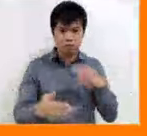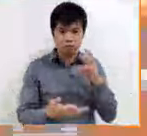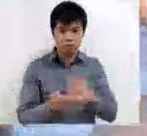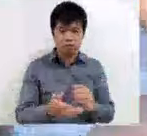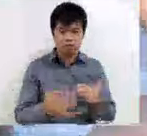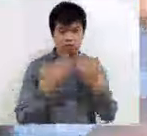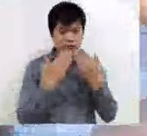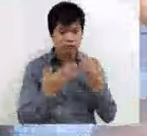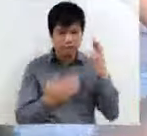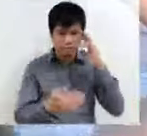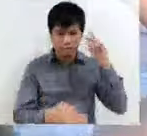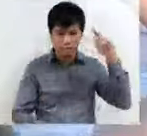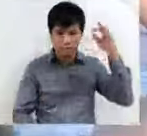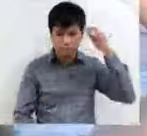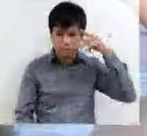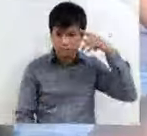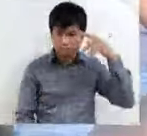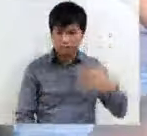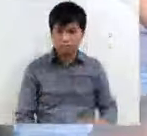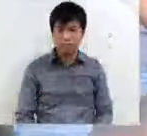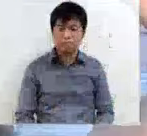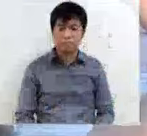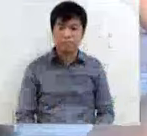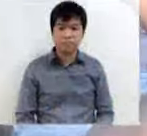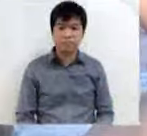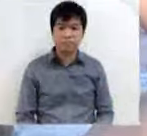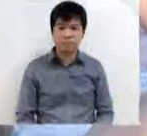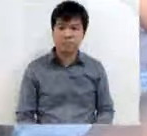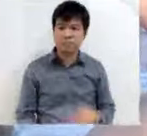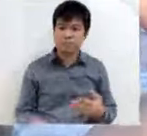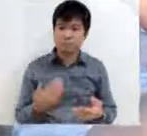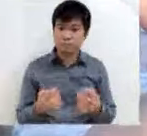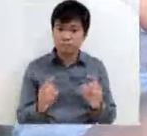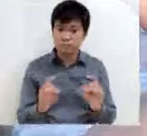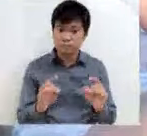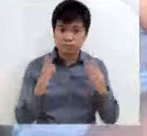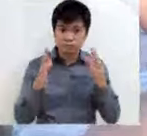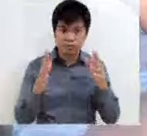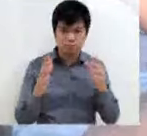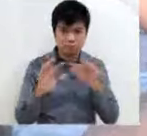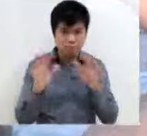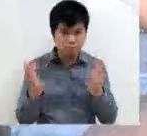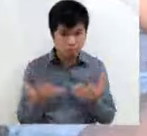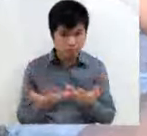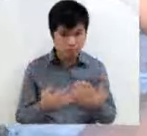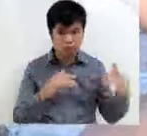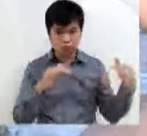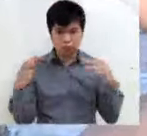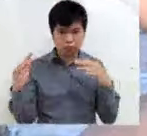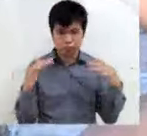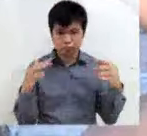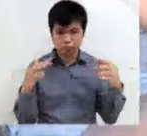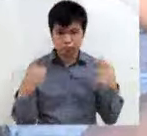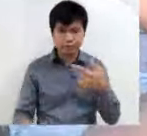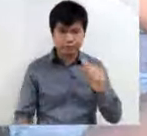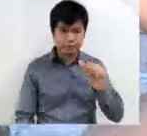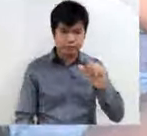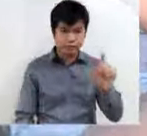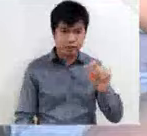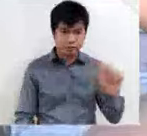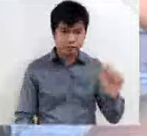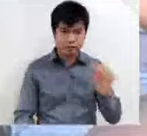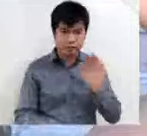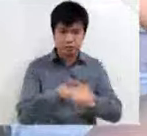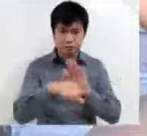Pawid. Posibleng maging bantana sa buong mundo ang giyera ngayon sa Gaza. Yan ang babala ng United